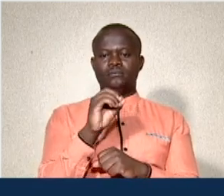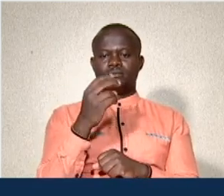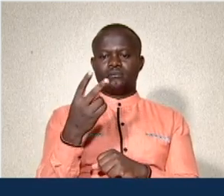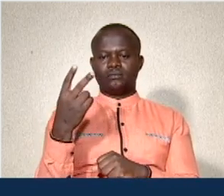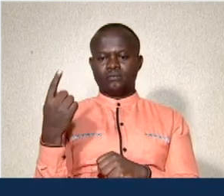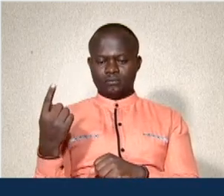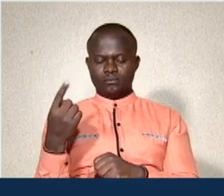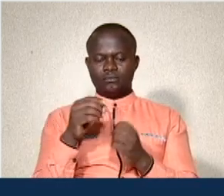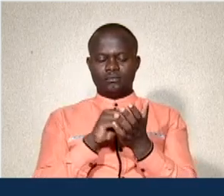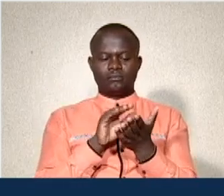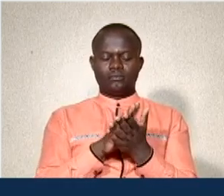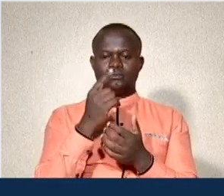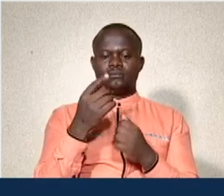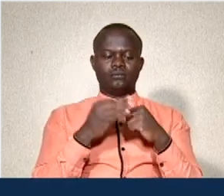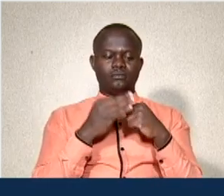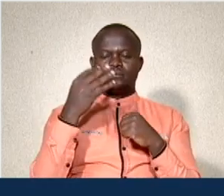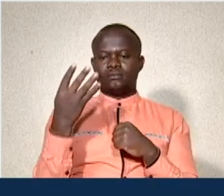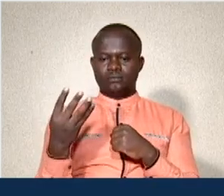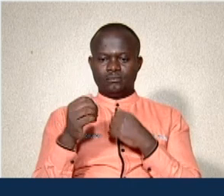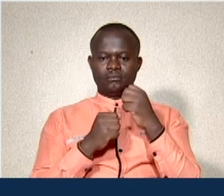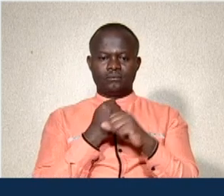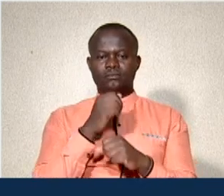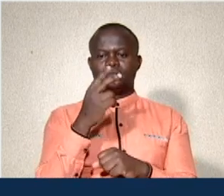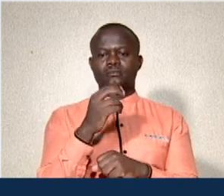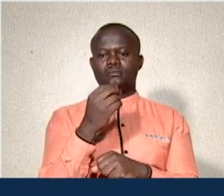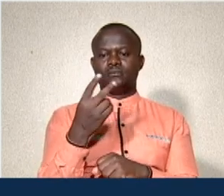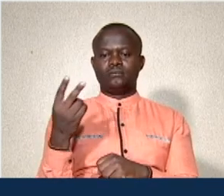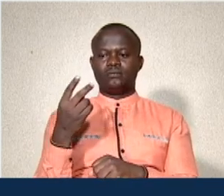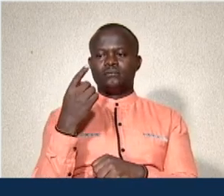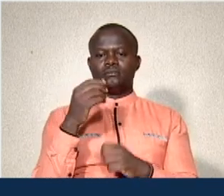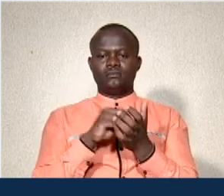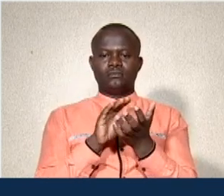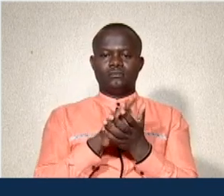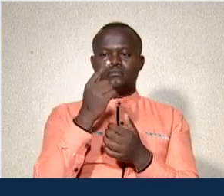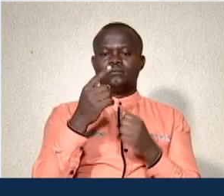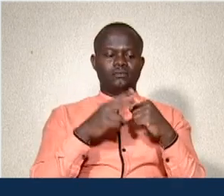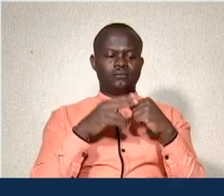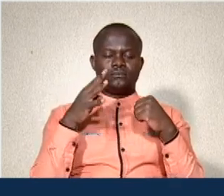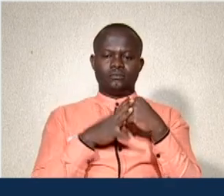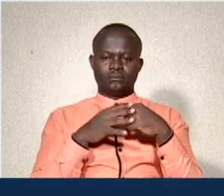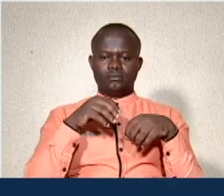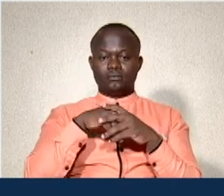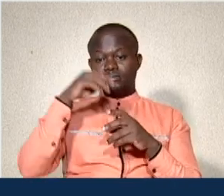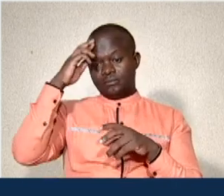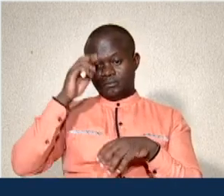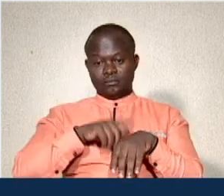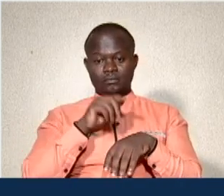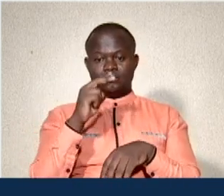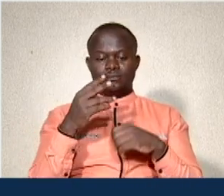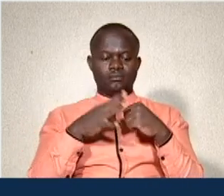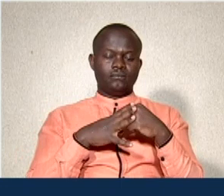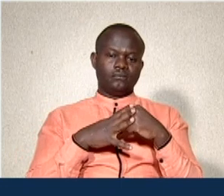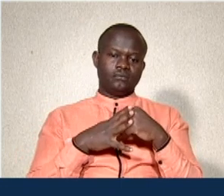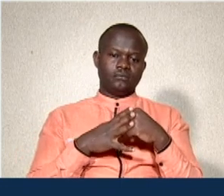w'2021 dosiye 184 muri 2022 dosiye 179 naho kwibuka ku nshuro ya